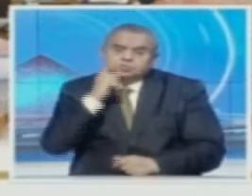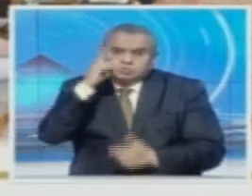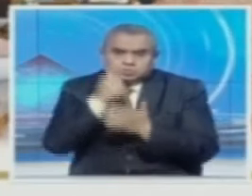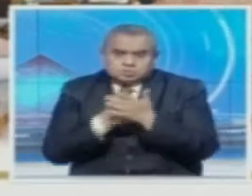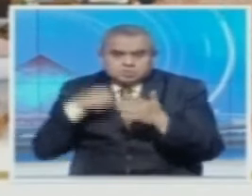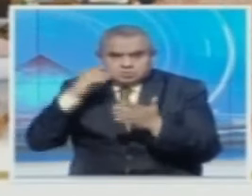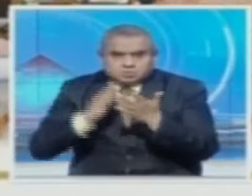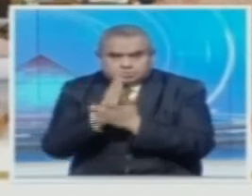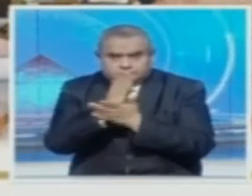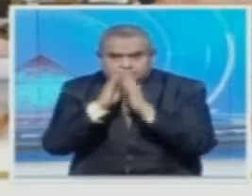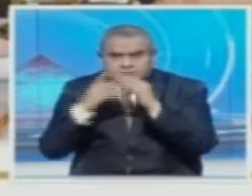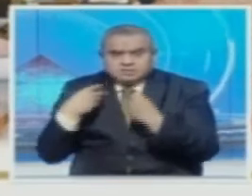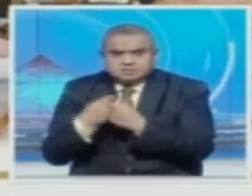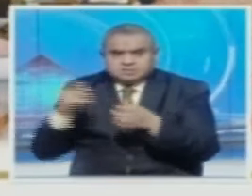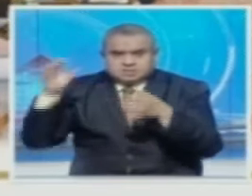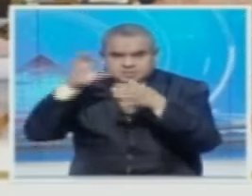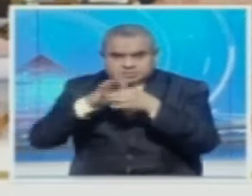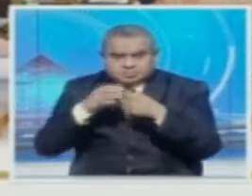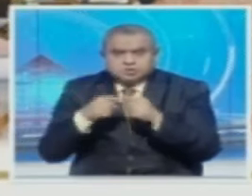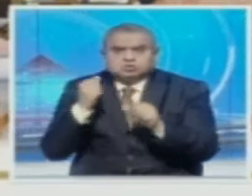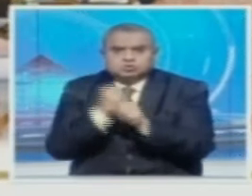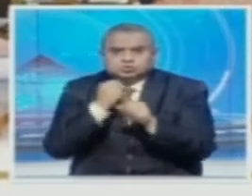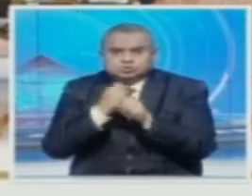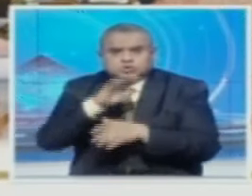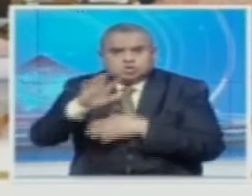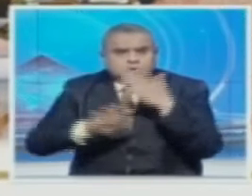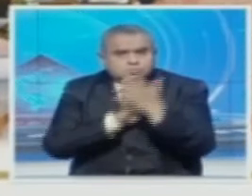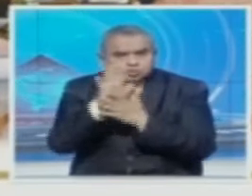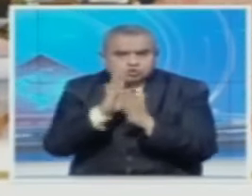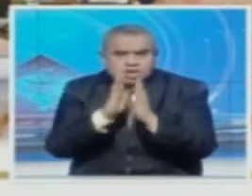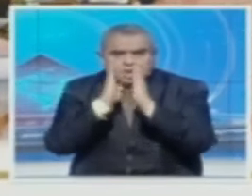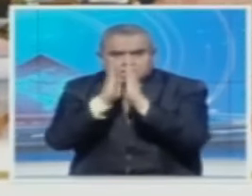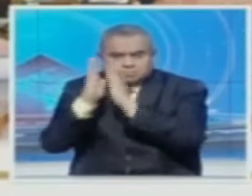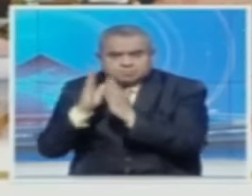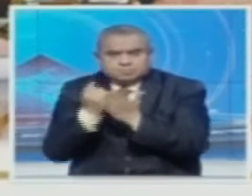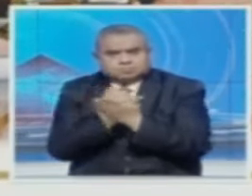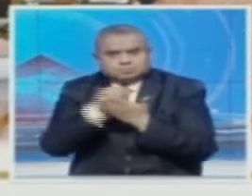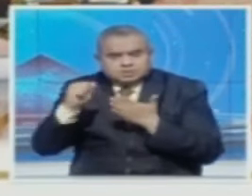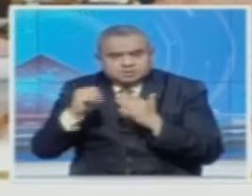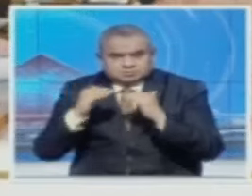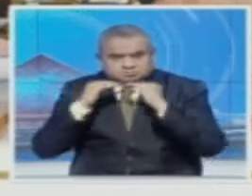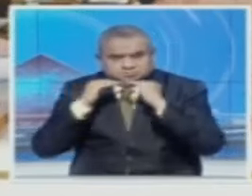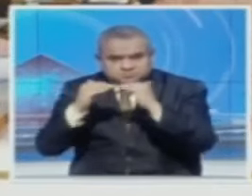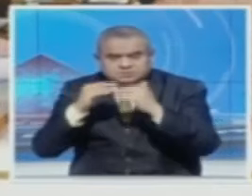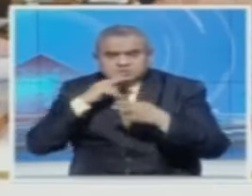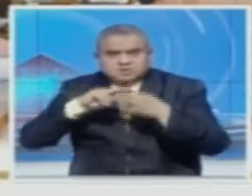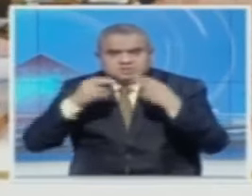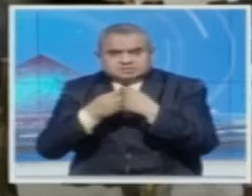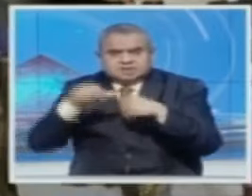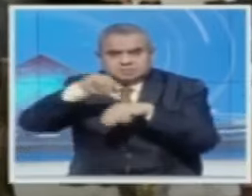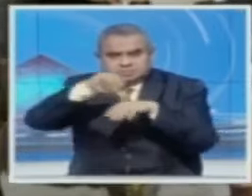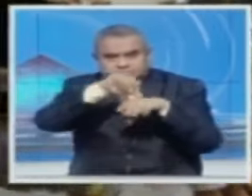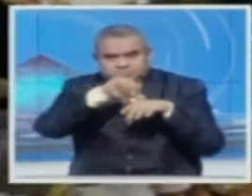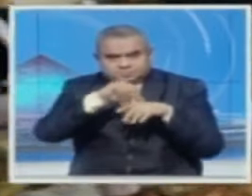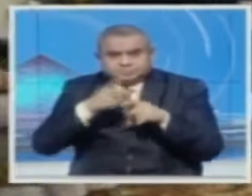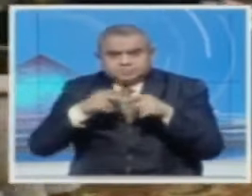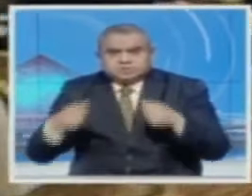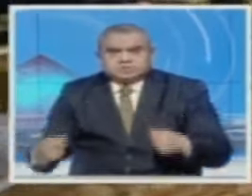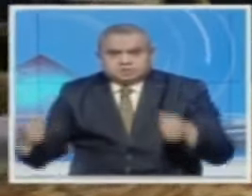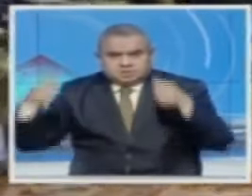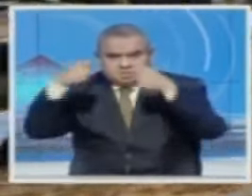الخارجية المصرية في العمل على تسوية الأزمات وإرساء الاستقرار والسلام في المنطقة. وأضاف